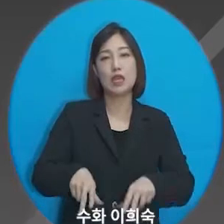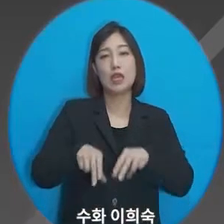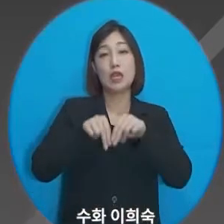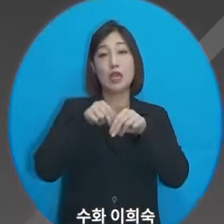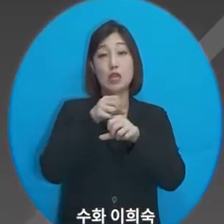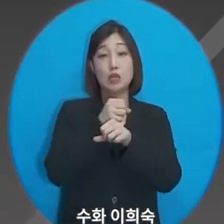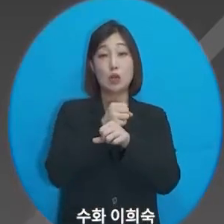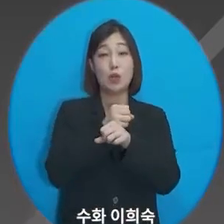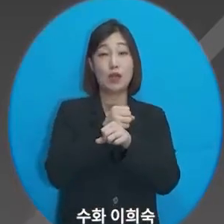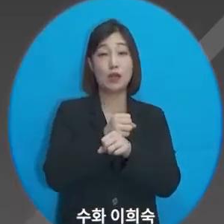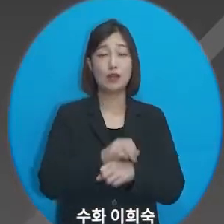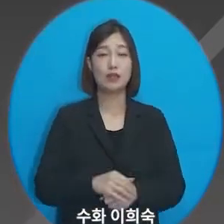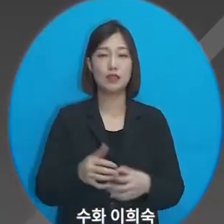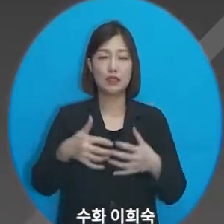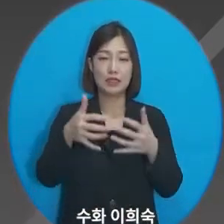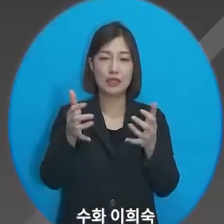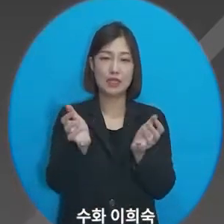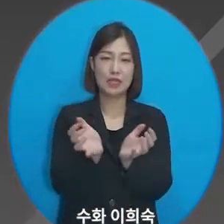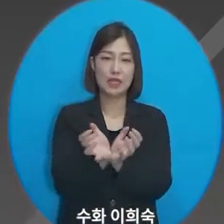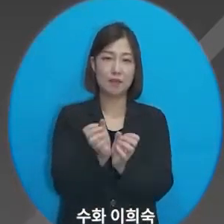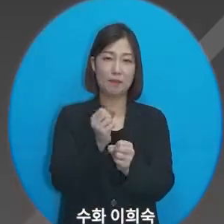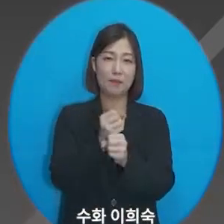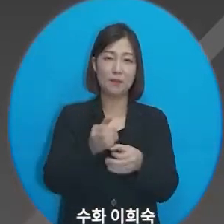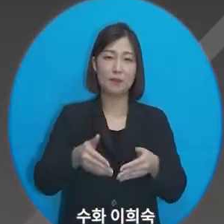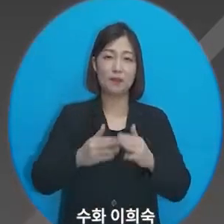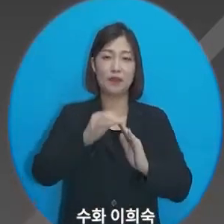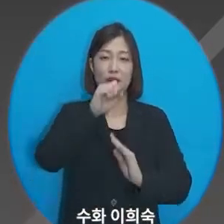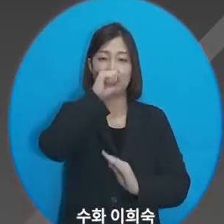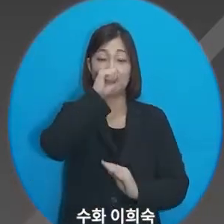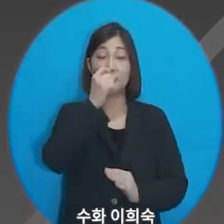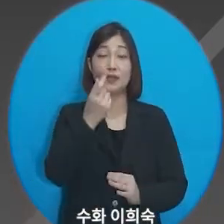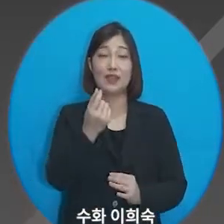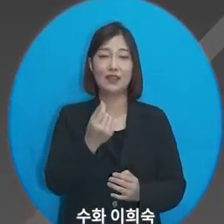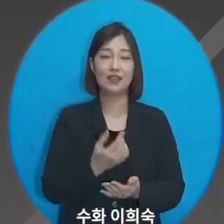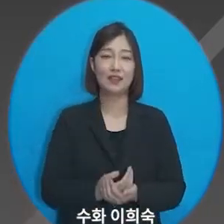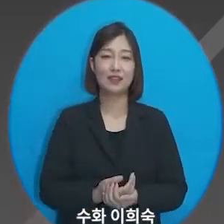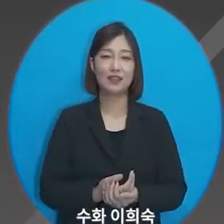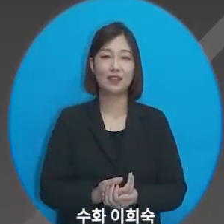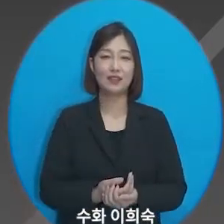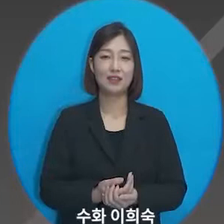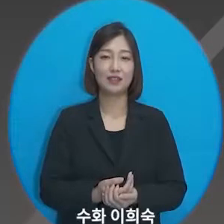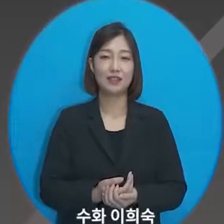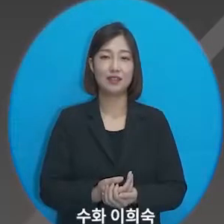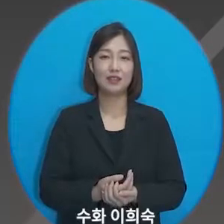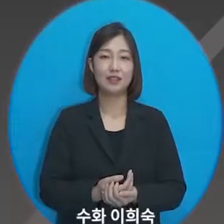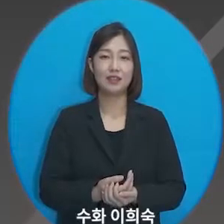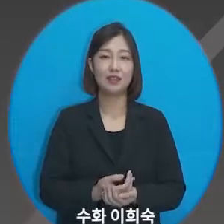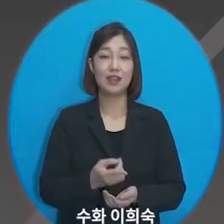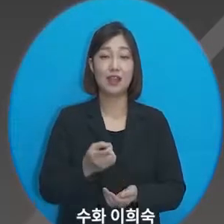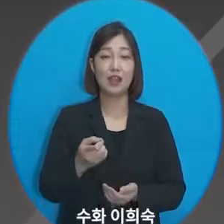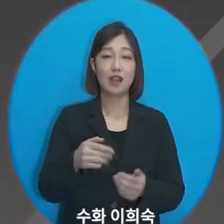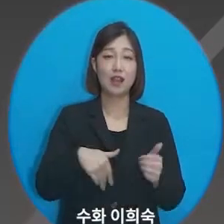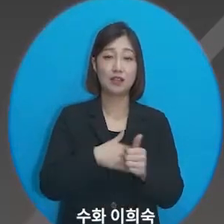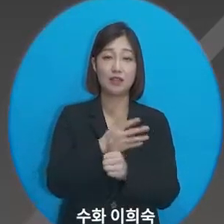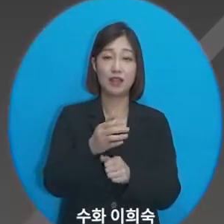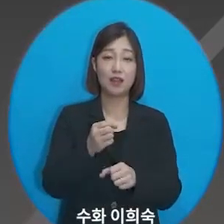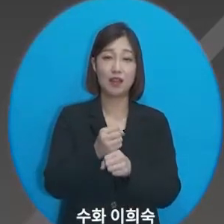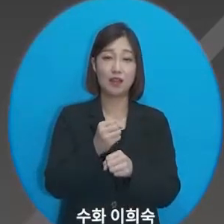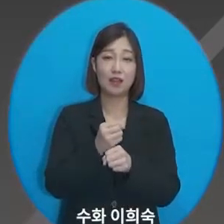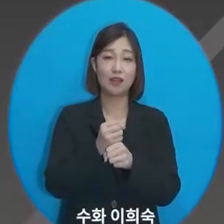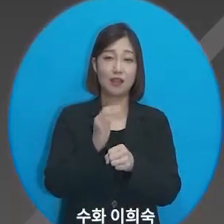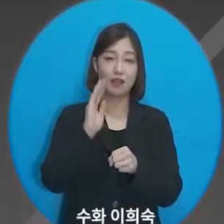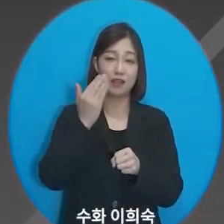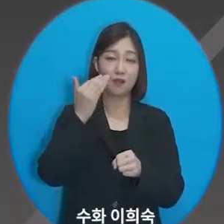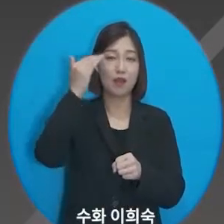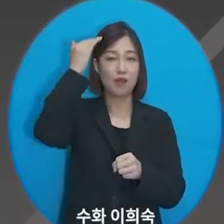어떤 그런 조직이 대통령 직속으로 있으면 대한민국의 어떤 변화가 굉장히 좀 잘 될 거라고 생각이